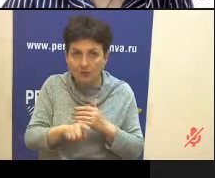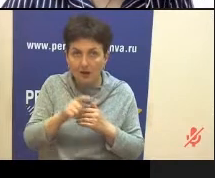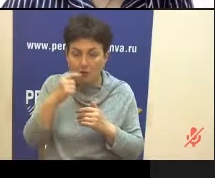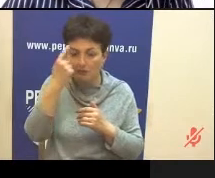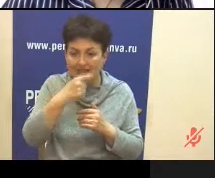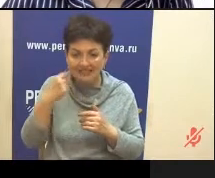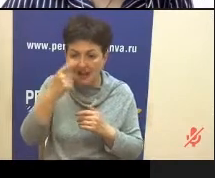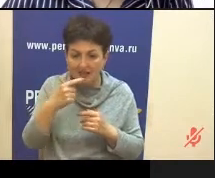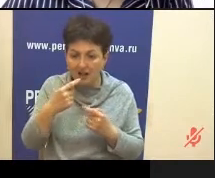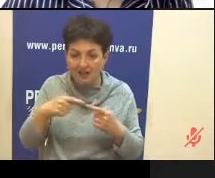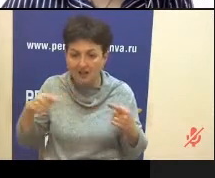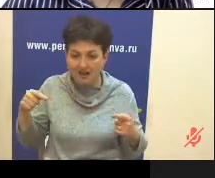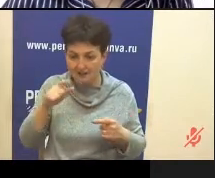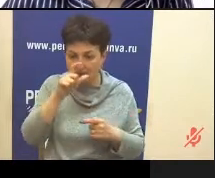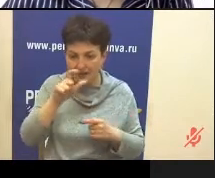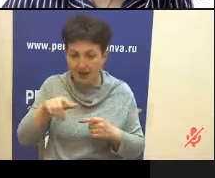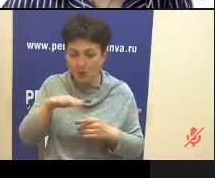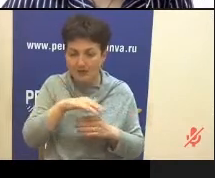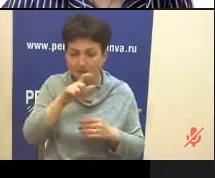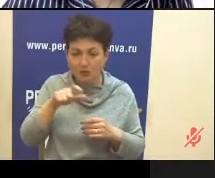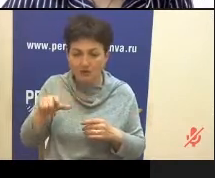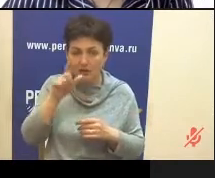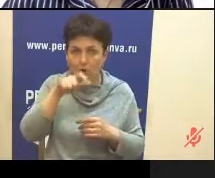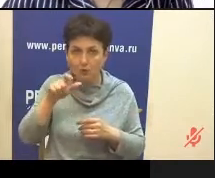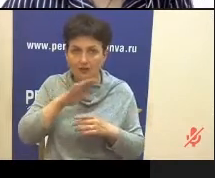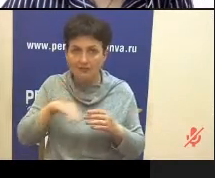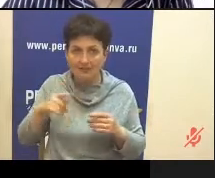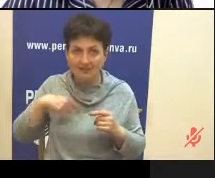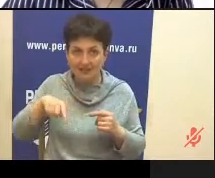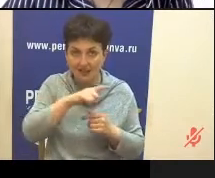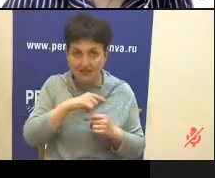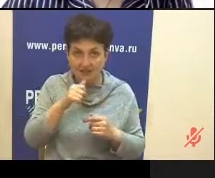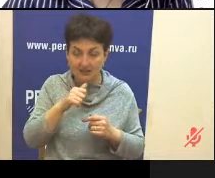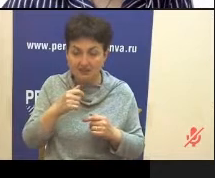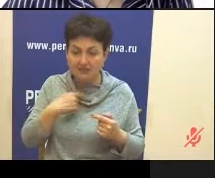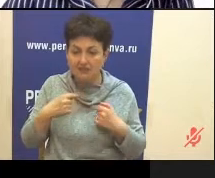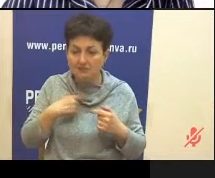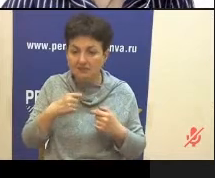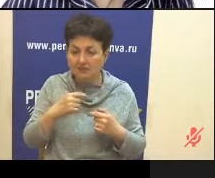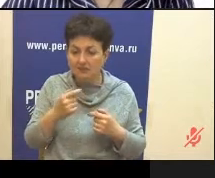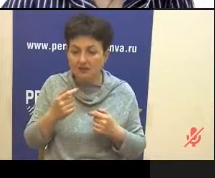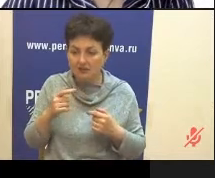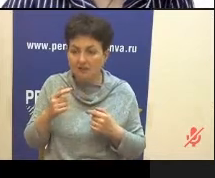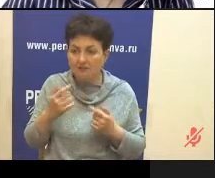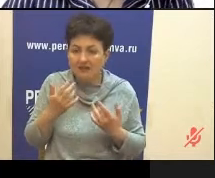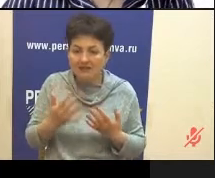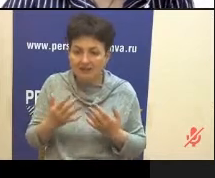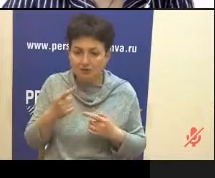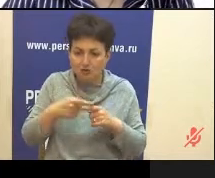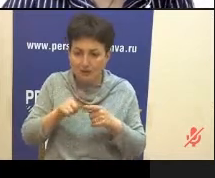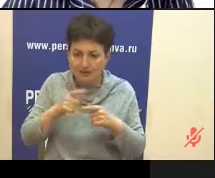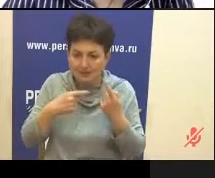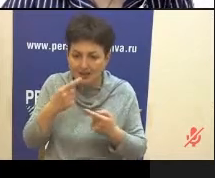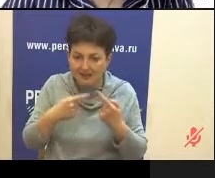воспринимаются настолько глубоко и персонально разными аудиториями, что люди начинают и без нас испытывать потребность в том,